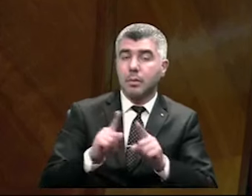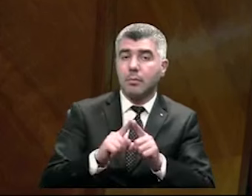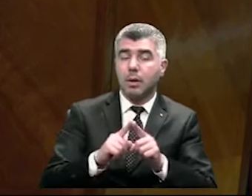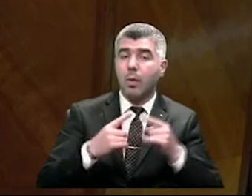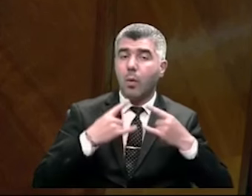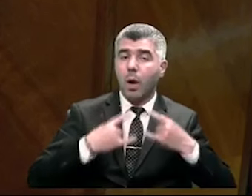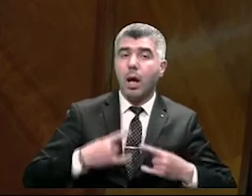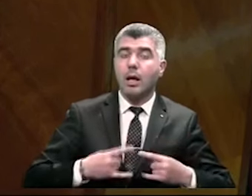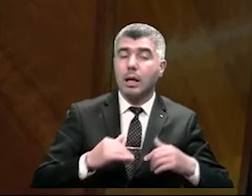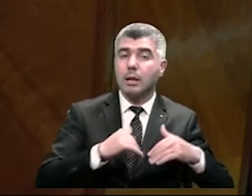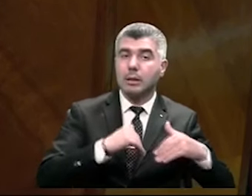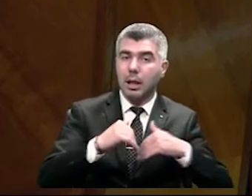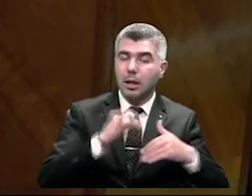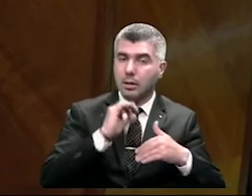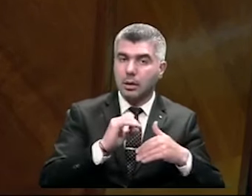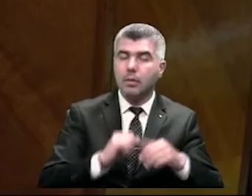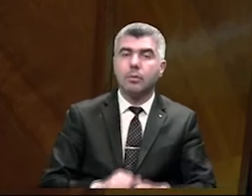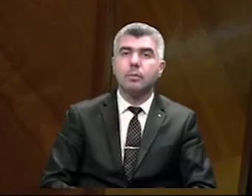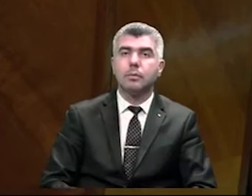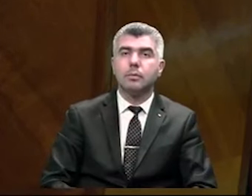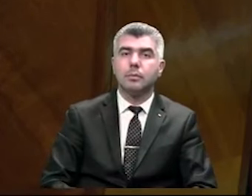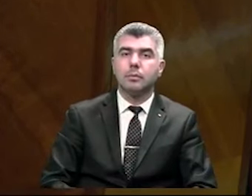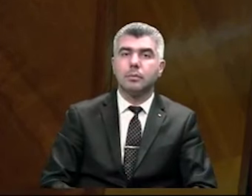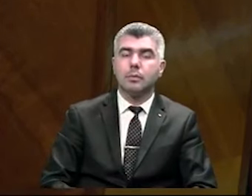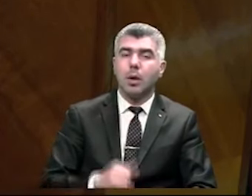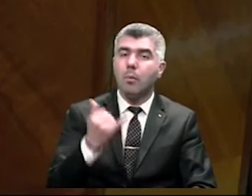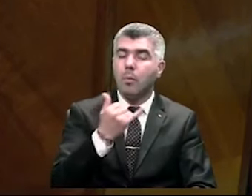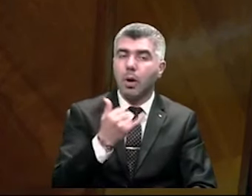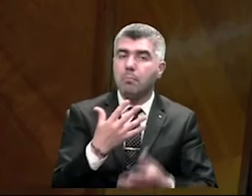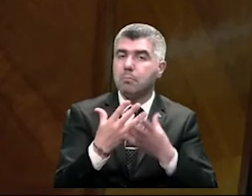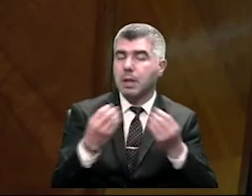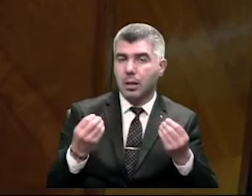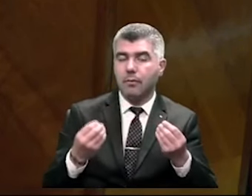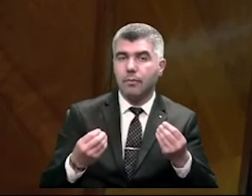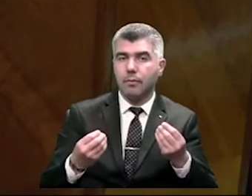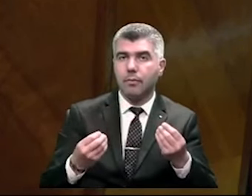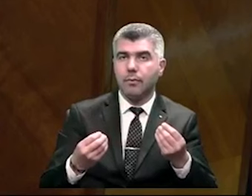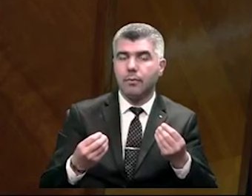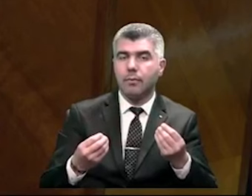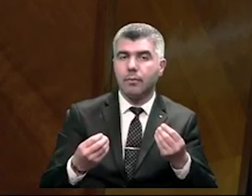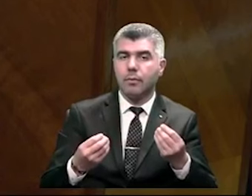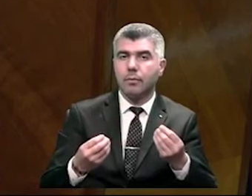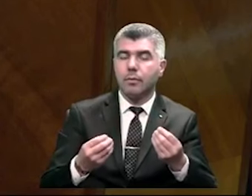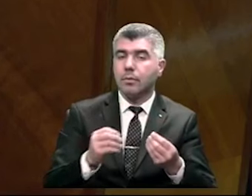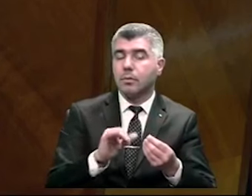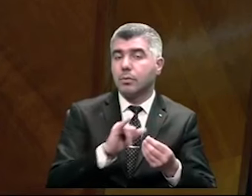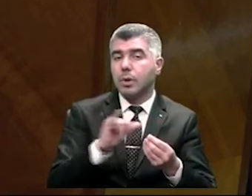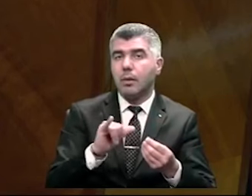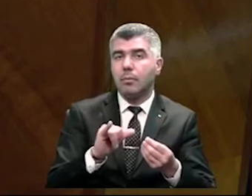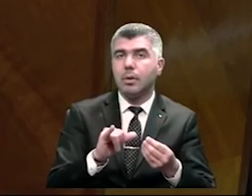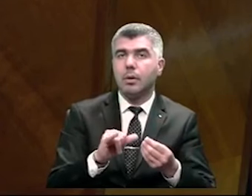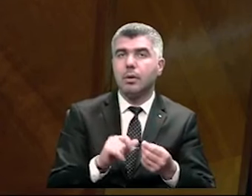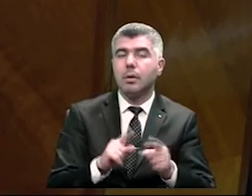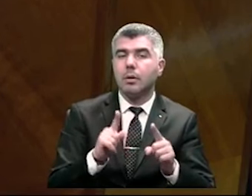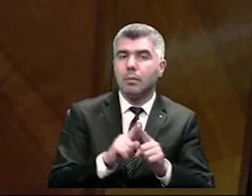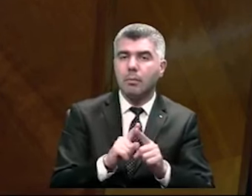الطرقيه المشكله ديال السلامه الطرقيه مرتبطه بعده ديال العوامل ما يمكننا نردها غير القضيه